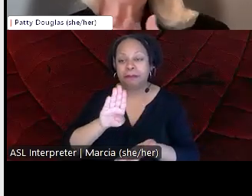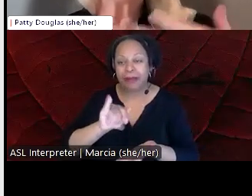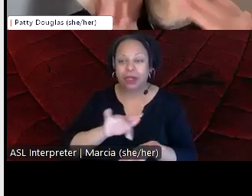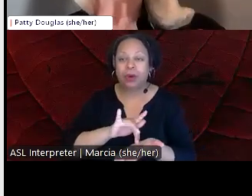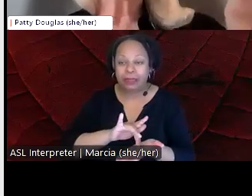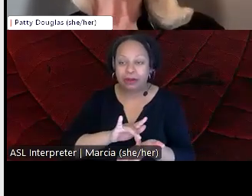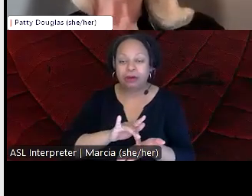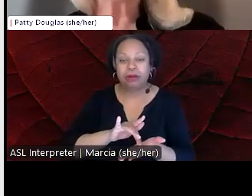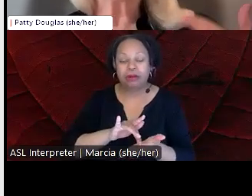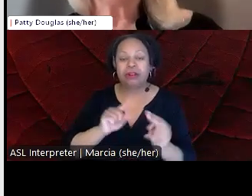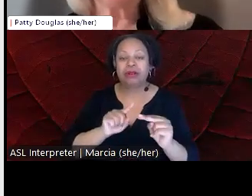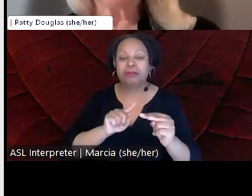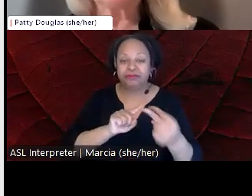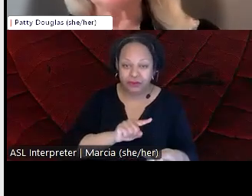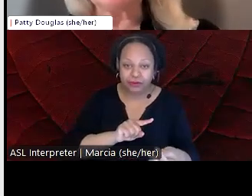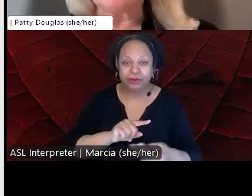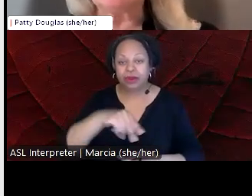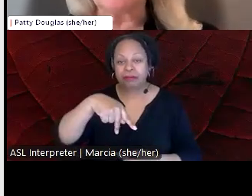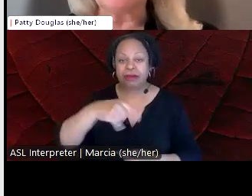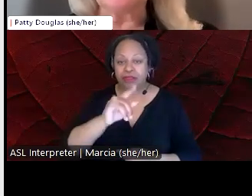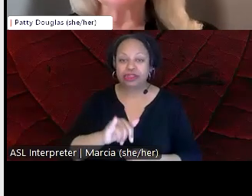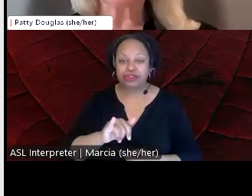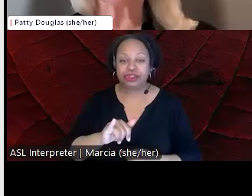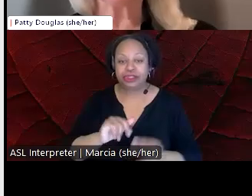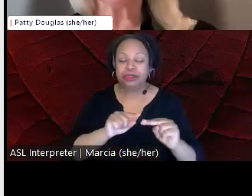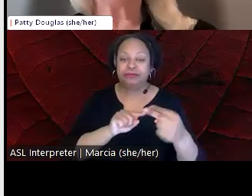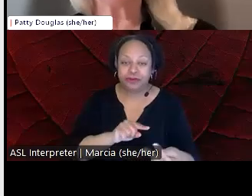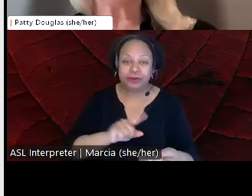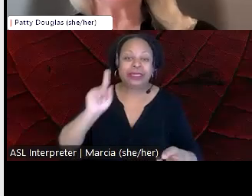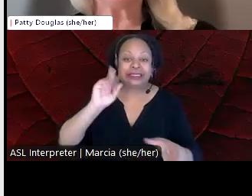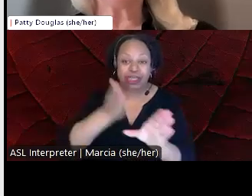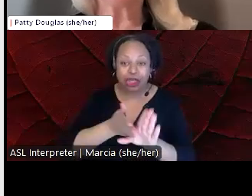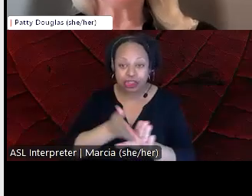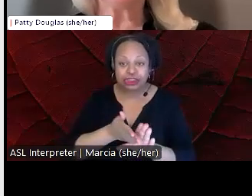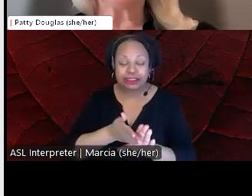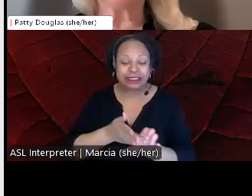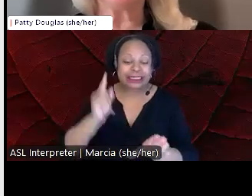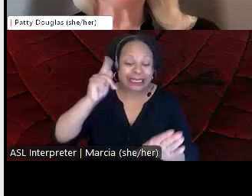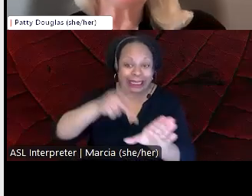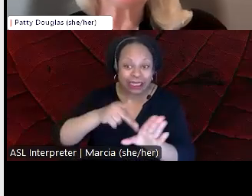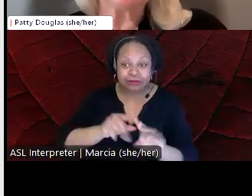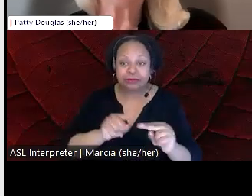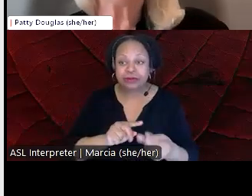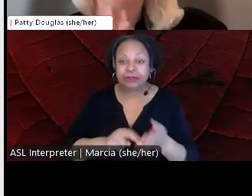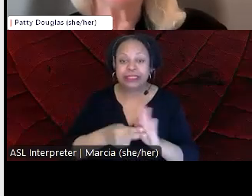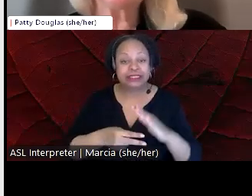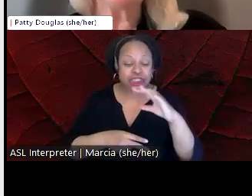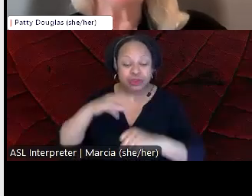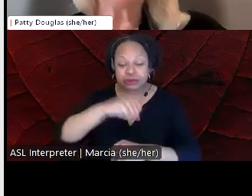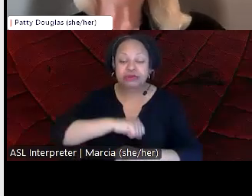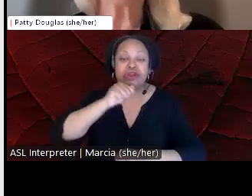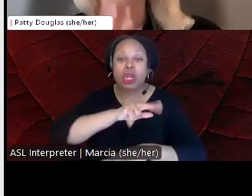et la psychiatrie, sont donc, considère la neurodivergence comme étant